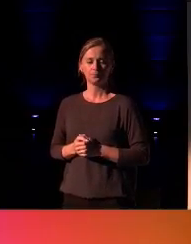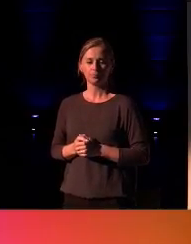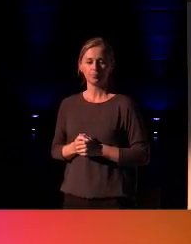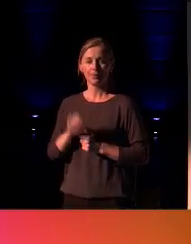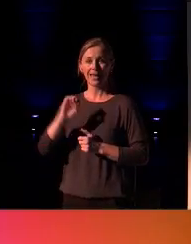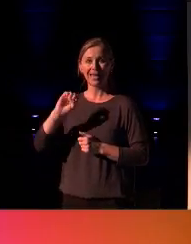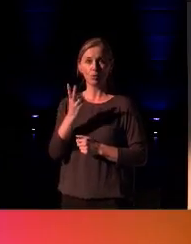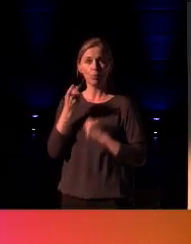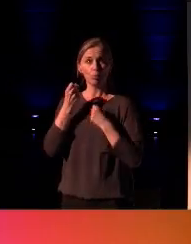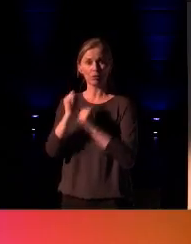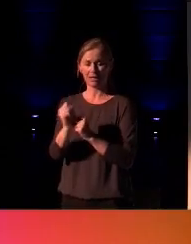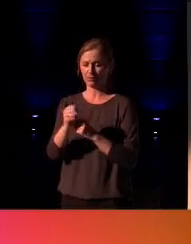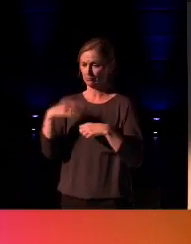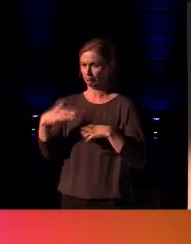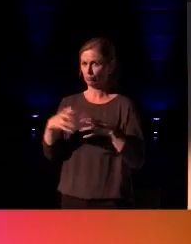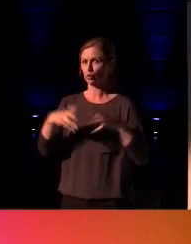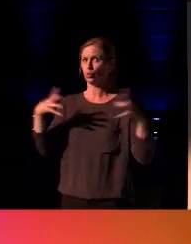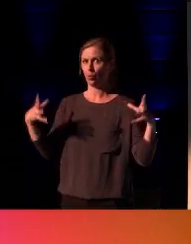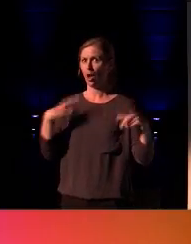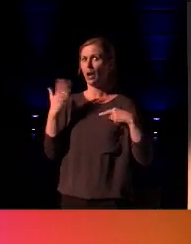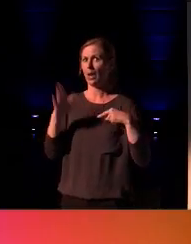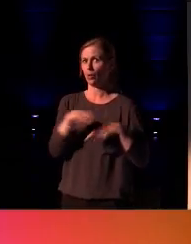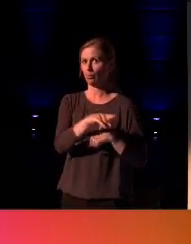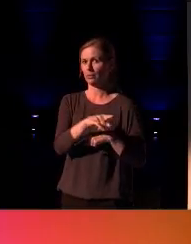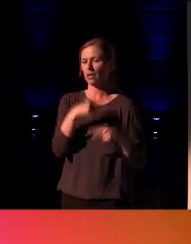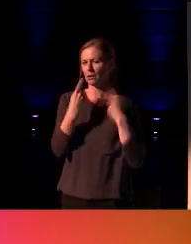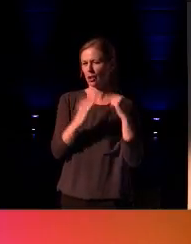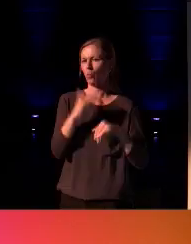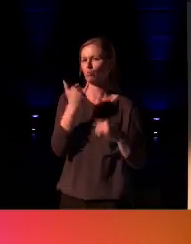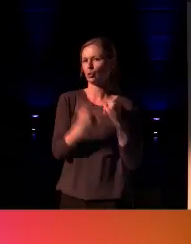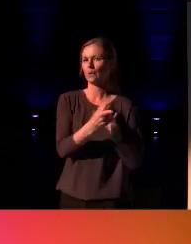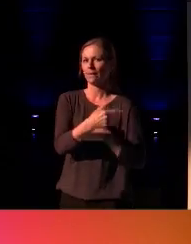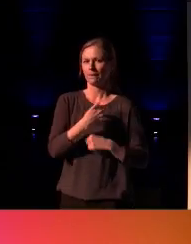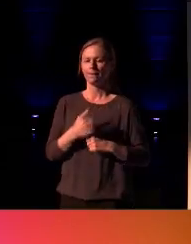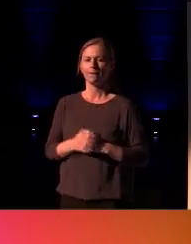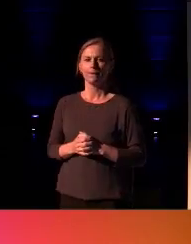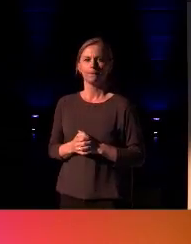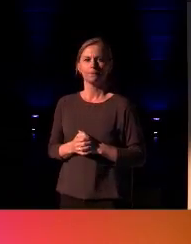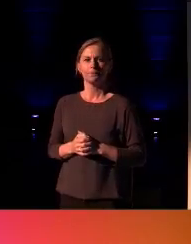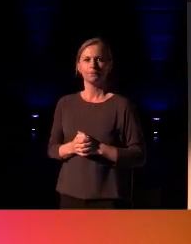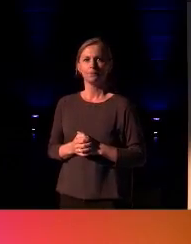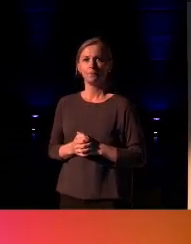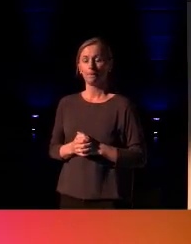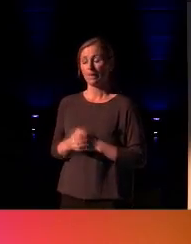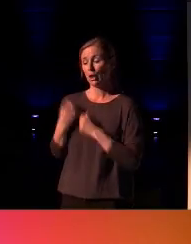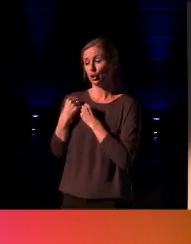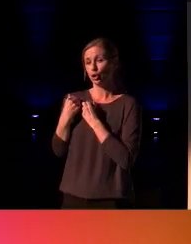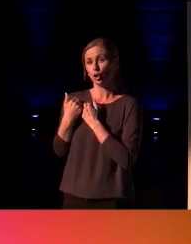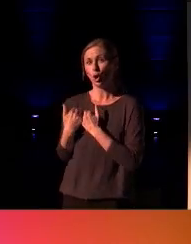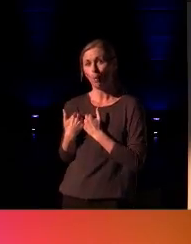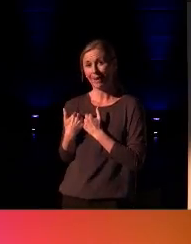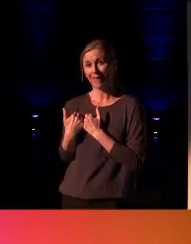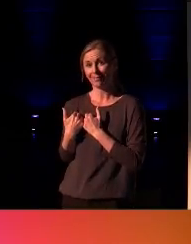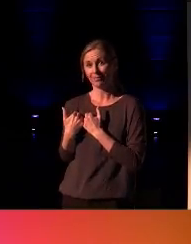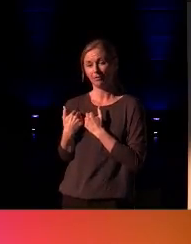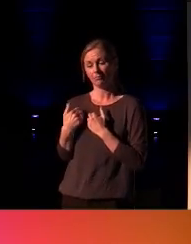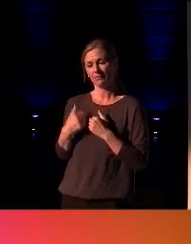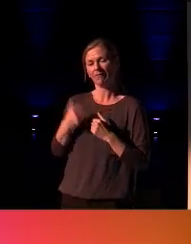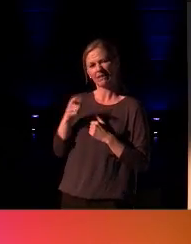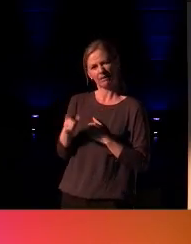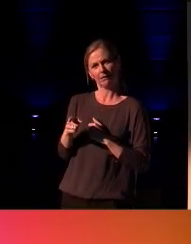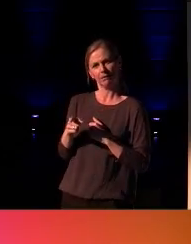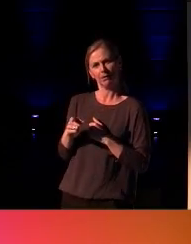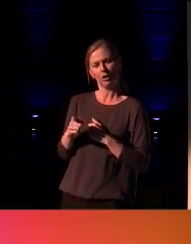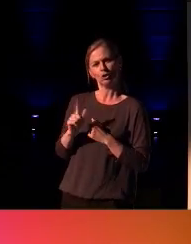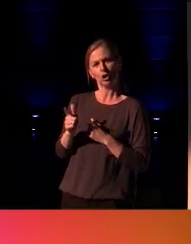EU-prosjekt som handler om dette, som jeg skal si litt om på slutten. Denne skrøpeligheten, den viktig, fordi